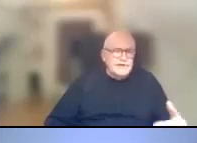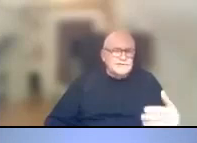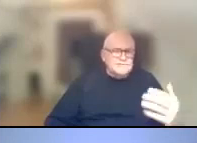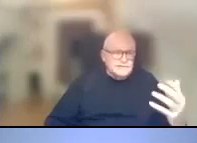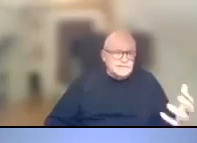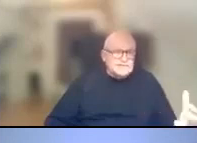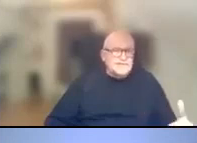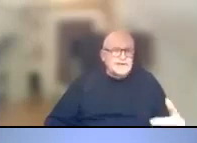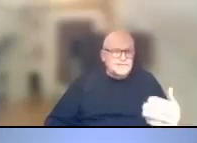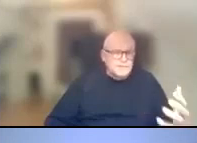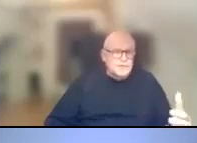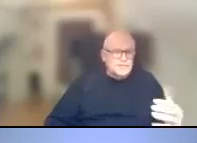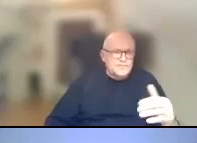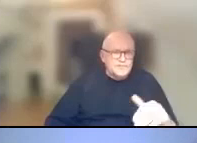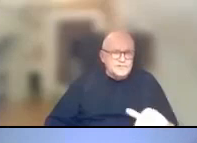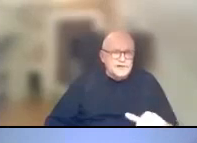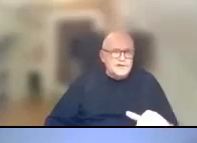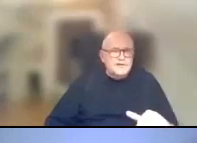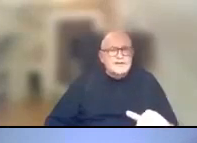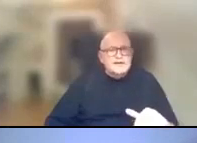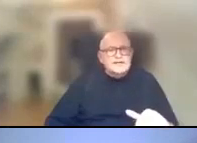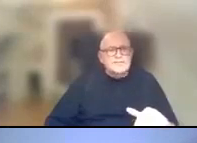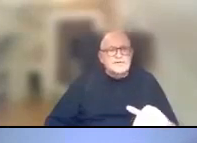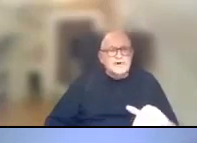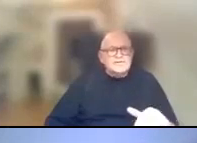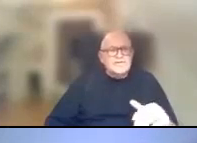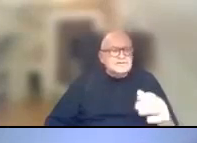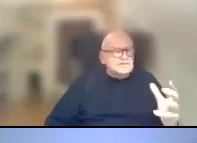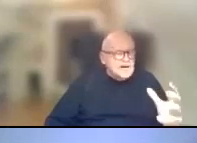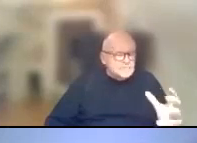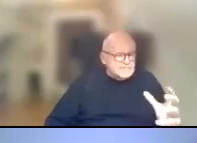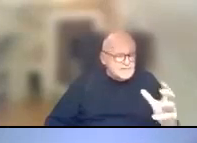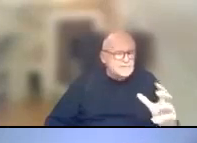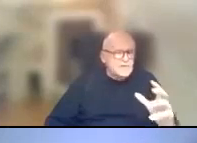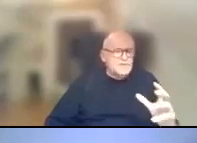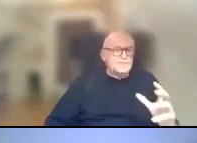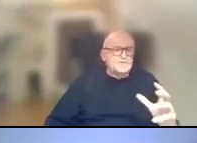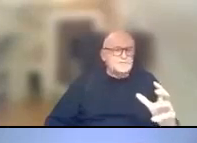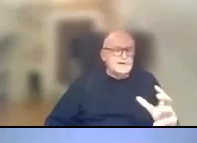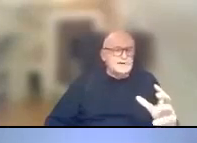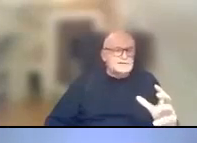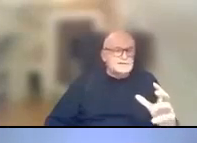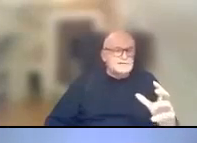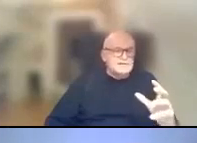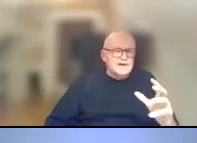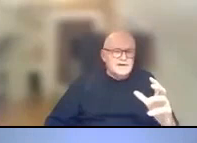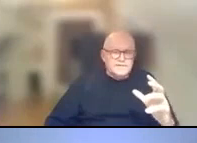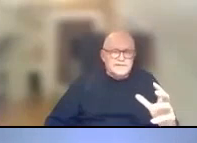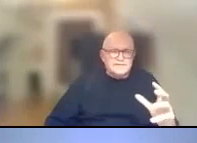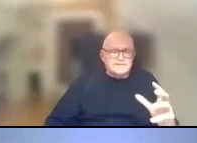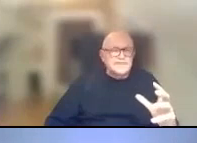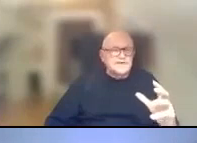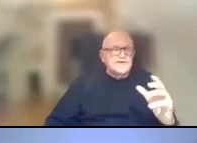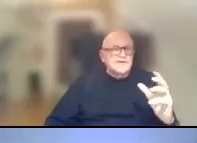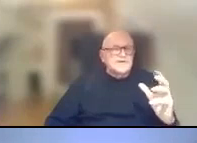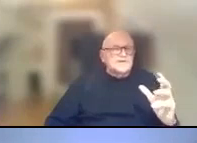Nils Haar 2002 von Oldenburg nach Delmenhorst wechselte, gab es in Oldenburg bereits einen